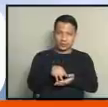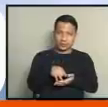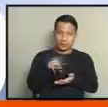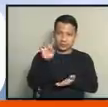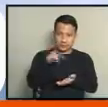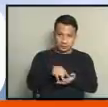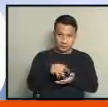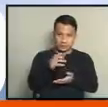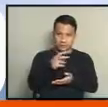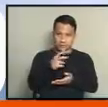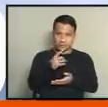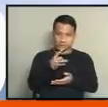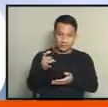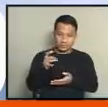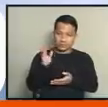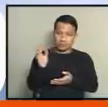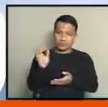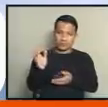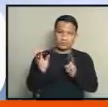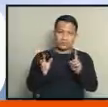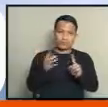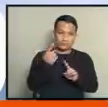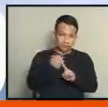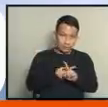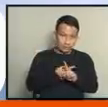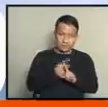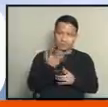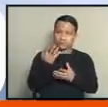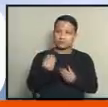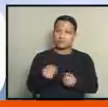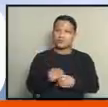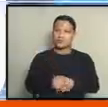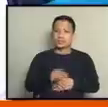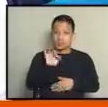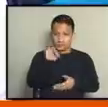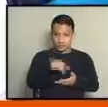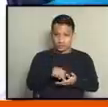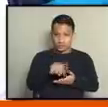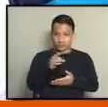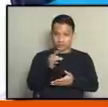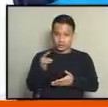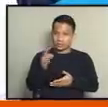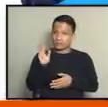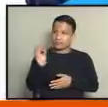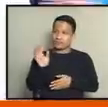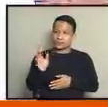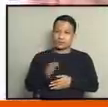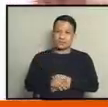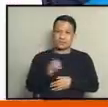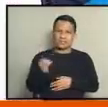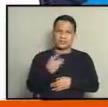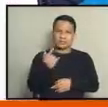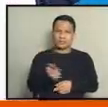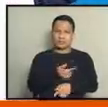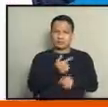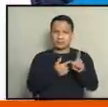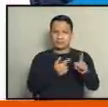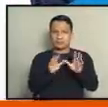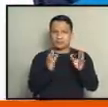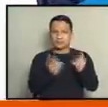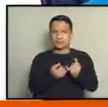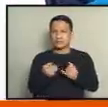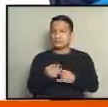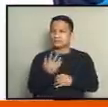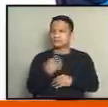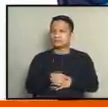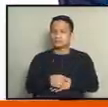8,850. Okay. Ito pong nawawala sa inyo kada buwan. 8,850. Gano'ng katagal na po kayo sa kumpanya?